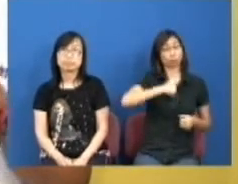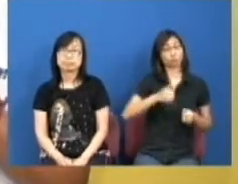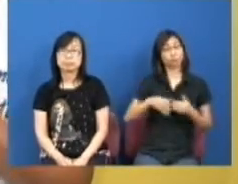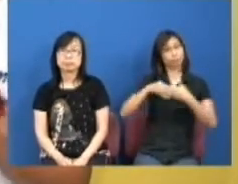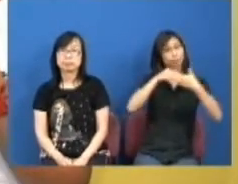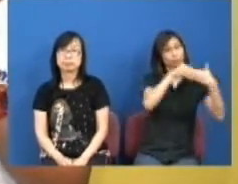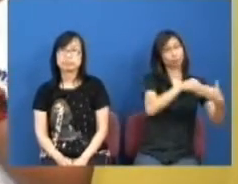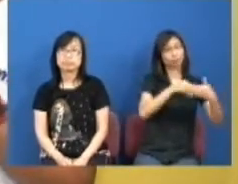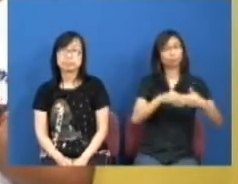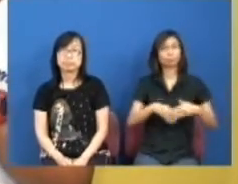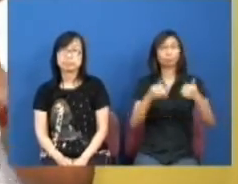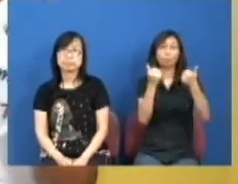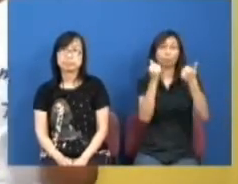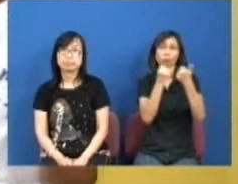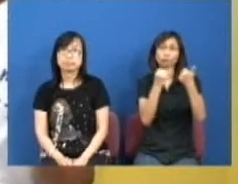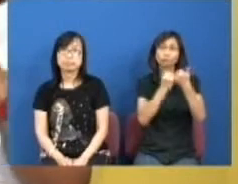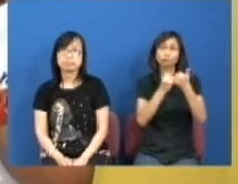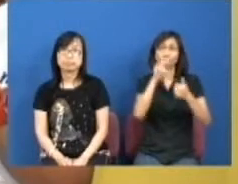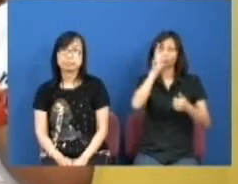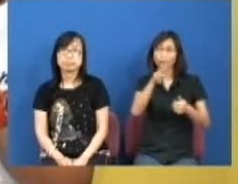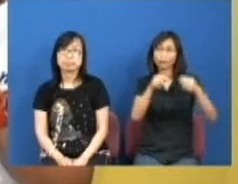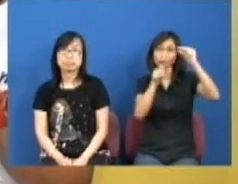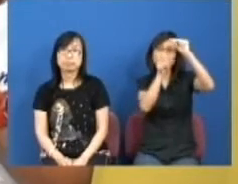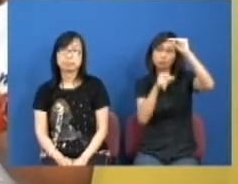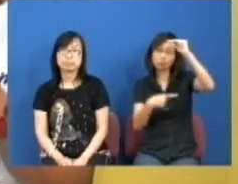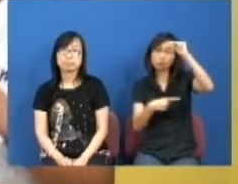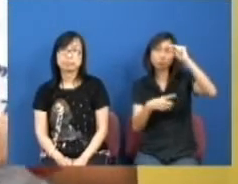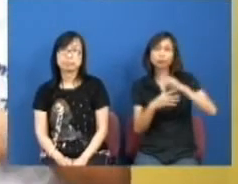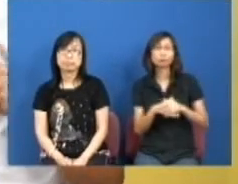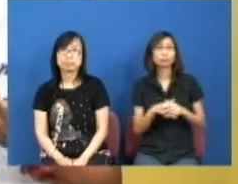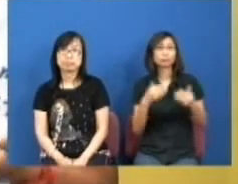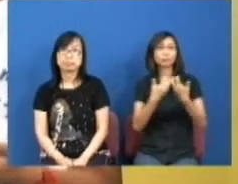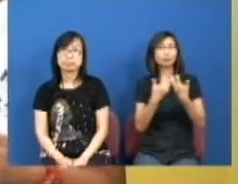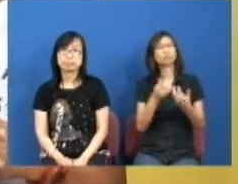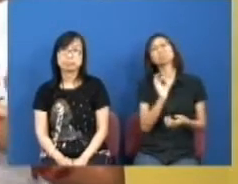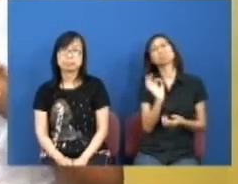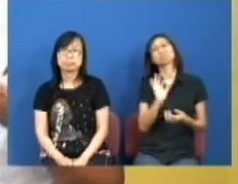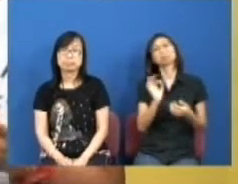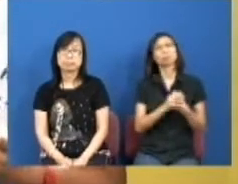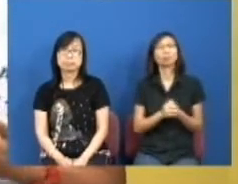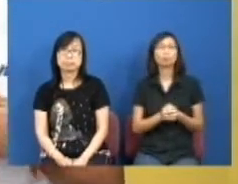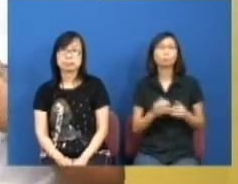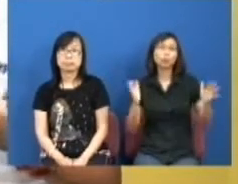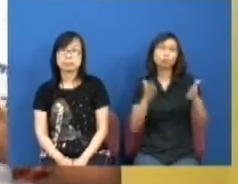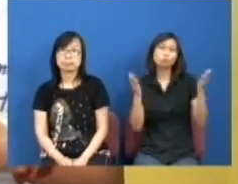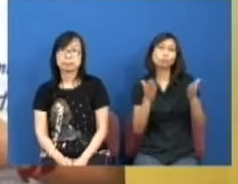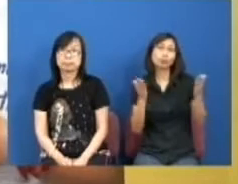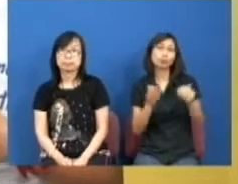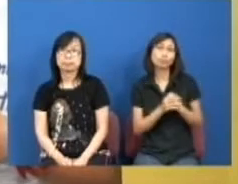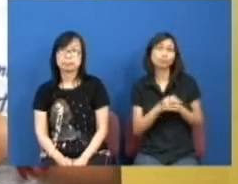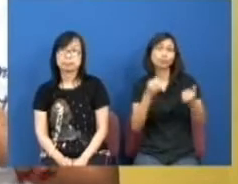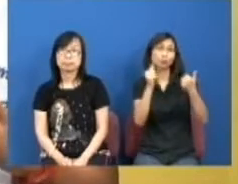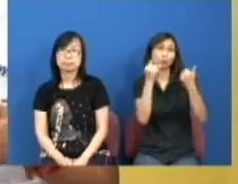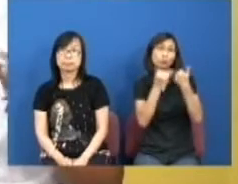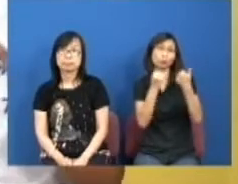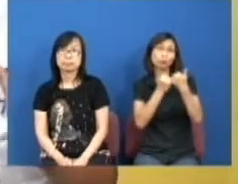現某啲情況就係話學校唔鼓勵學生參與一啲唔係由政府組織一啲政治活